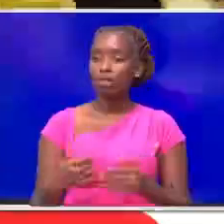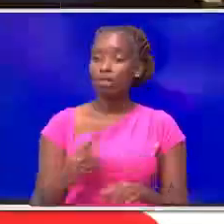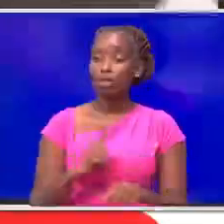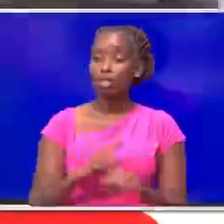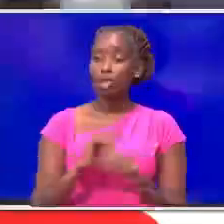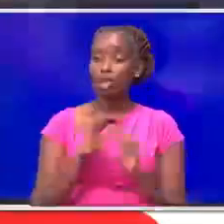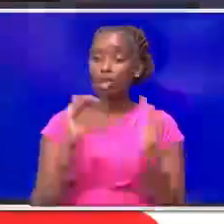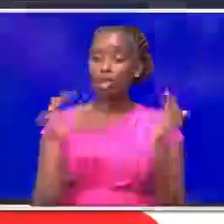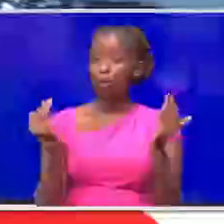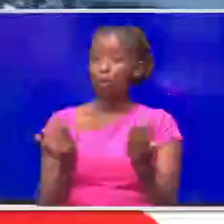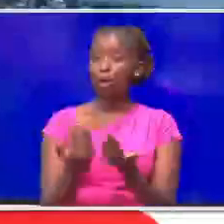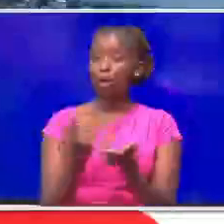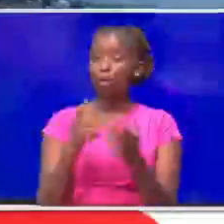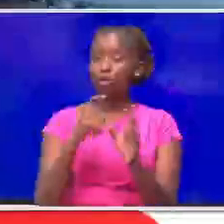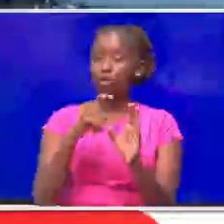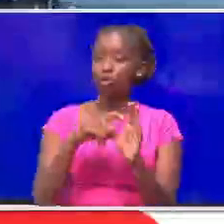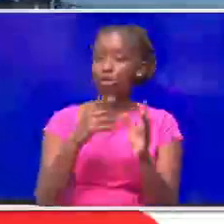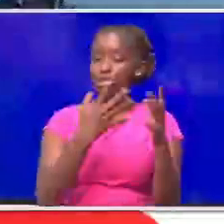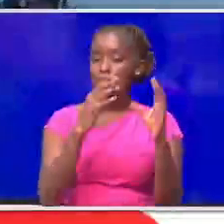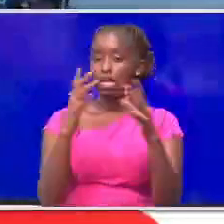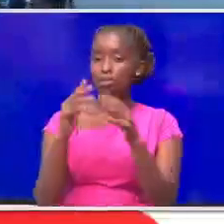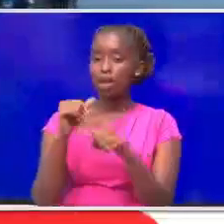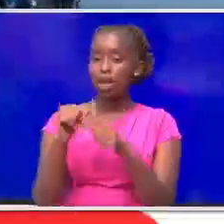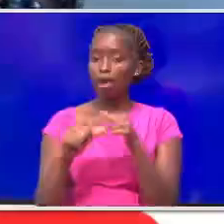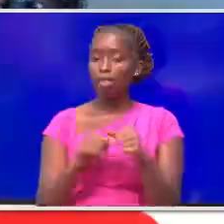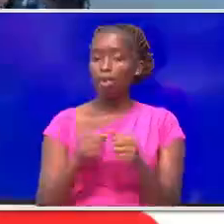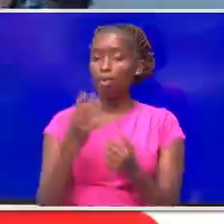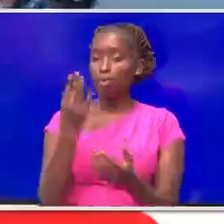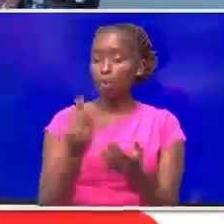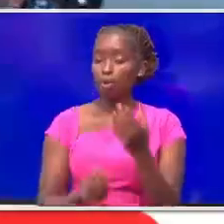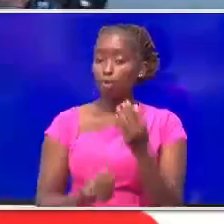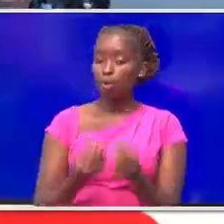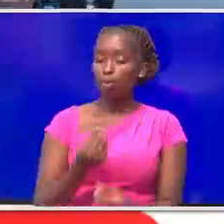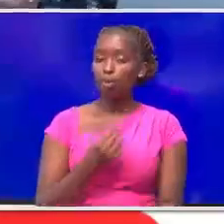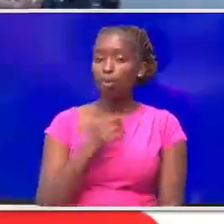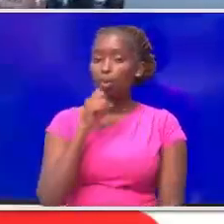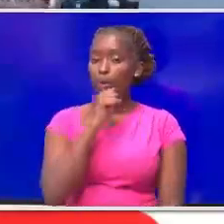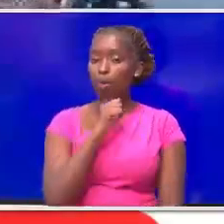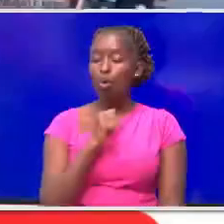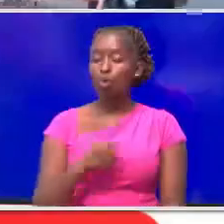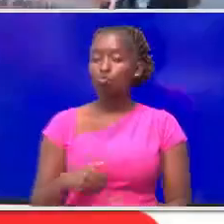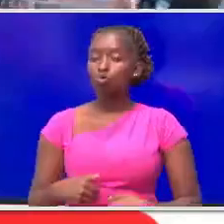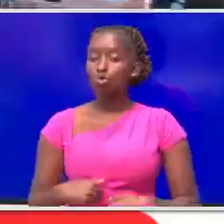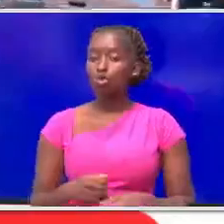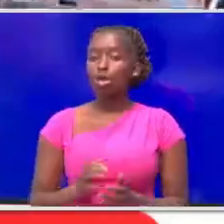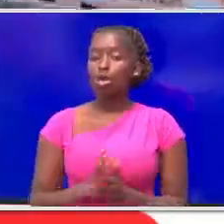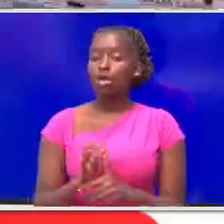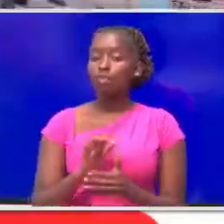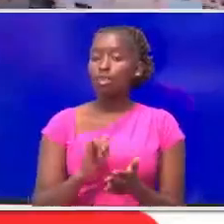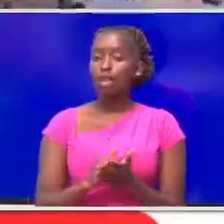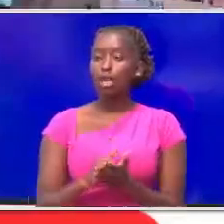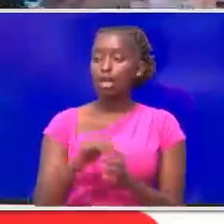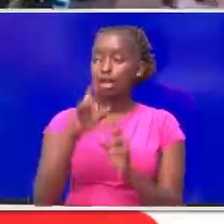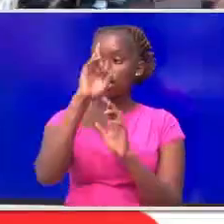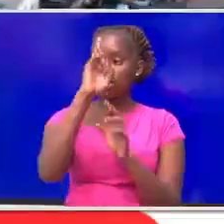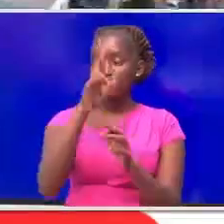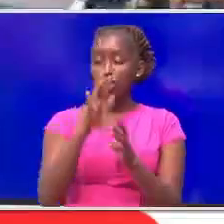dunia kuadhimisha siku ya ufahamu dhidi ya dhuluma kwa wazee, vijana wanasihiwa kuheshimu na